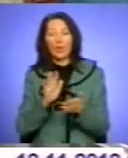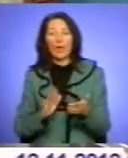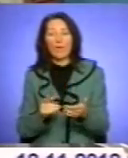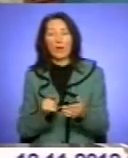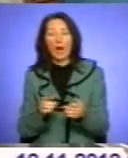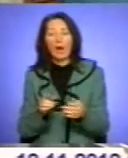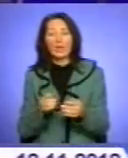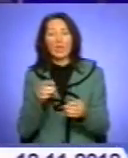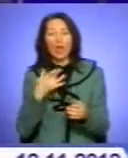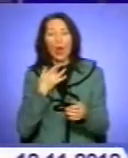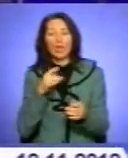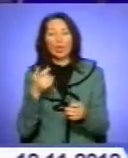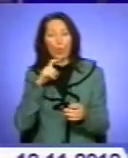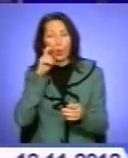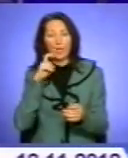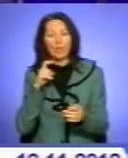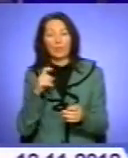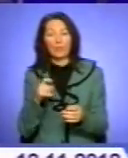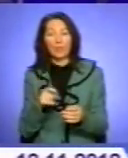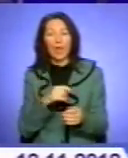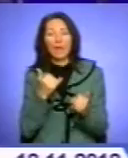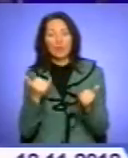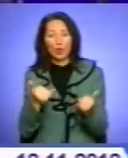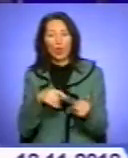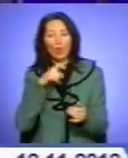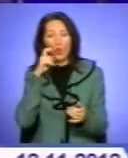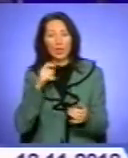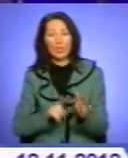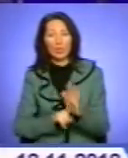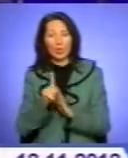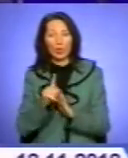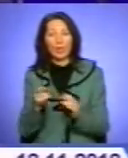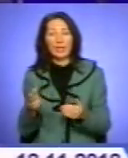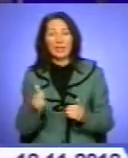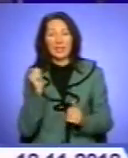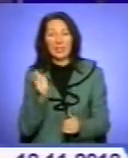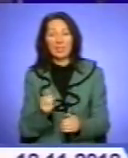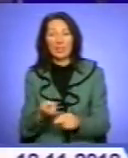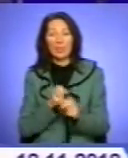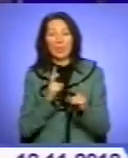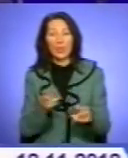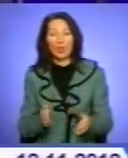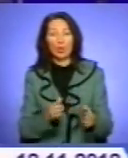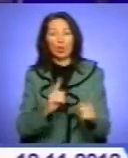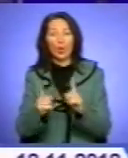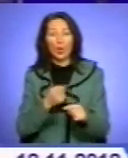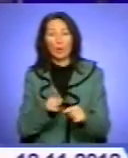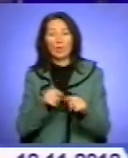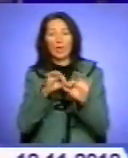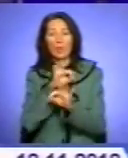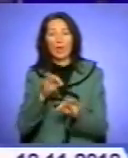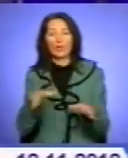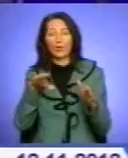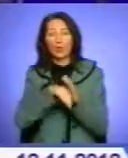України». Від сьогодні в Україні стартує тиждень безпеки дорожнього руху. Цей масштабний проект включає круглі